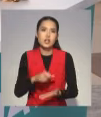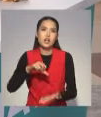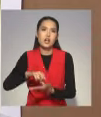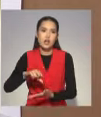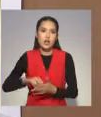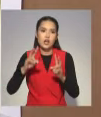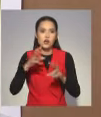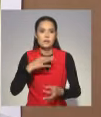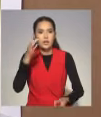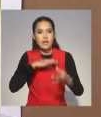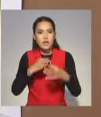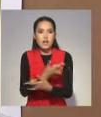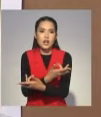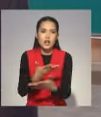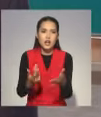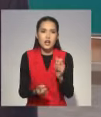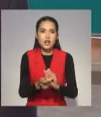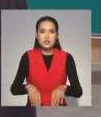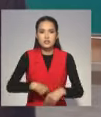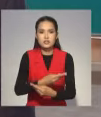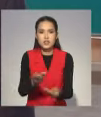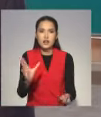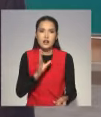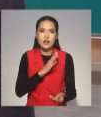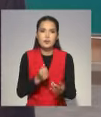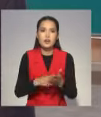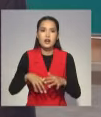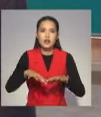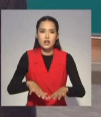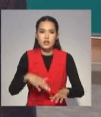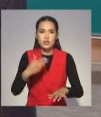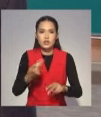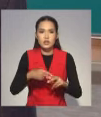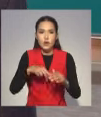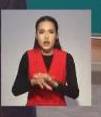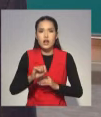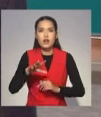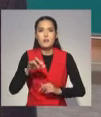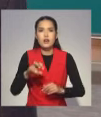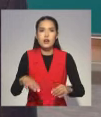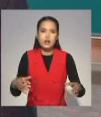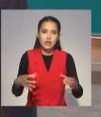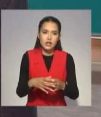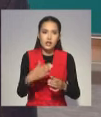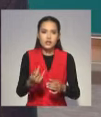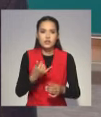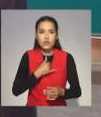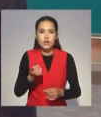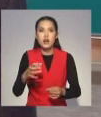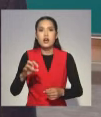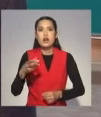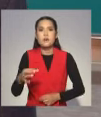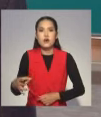басатын препараттар мен лимонад сұратыпты. Жалпы қарағандылықтар, оның ішінде Аманат партиясы бүгін міне Абай